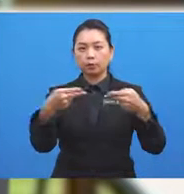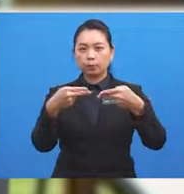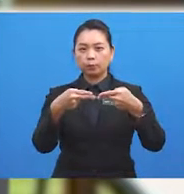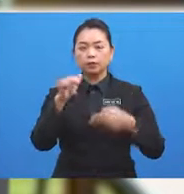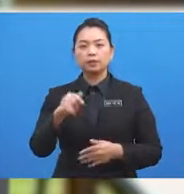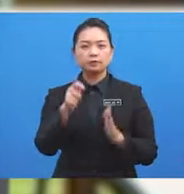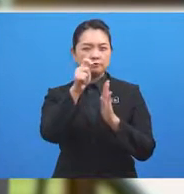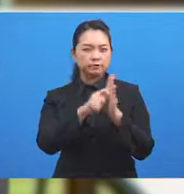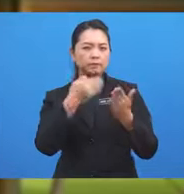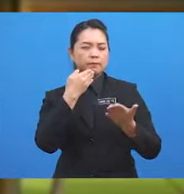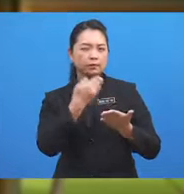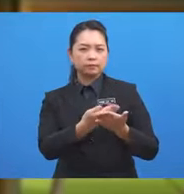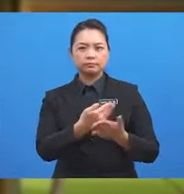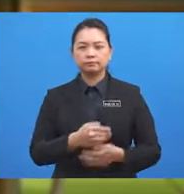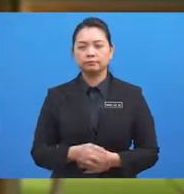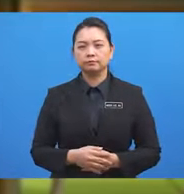yang terbaik.